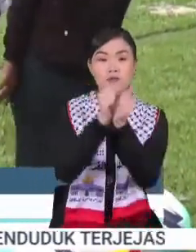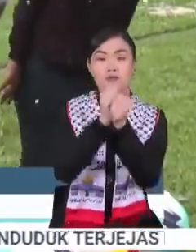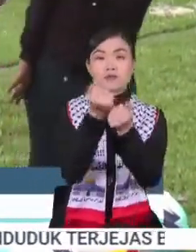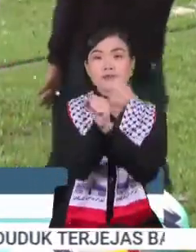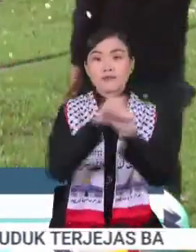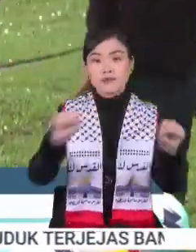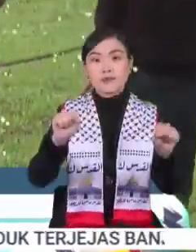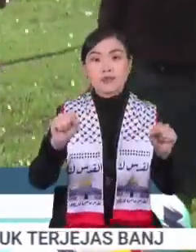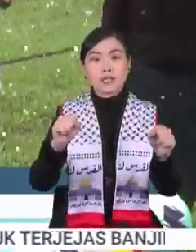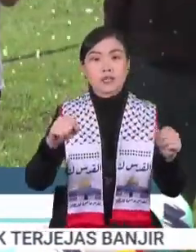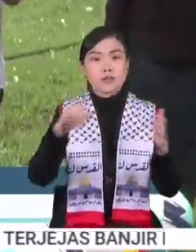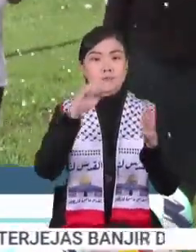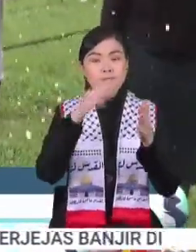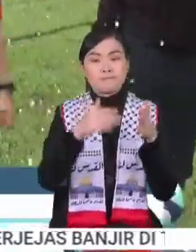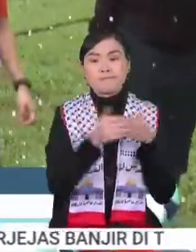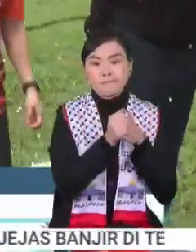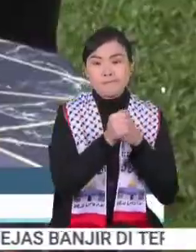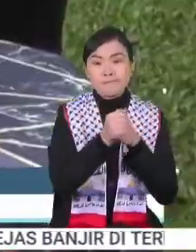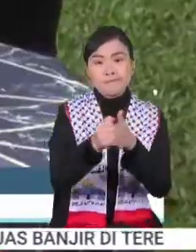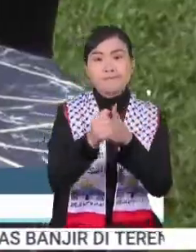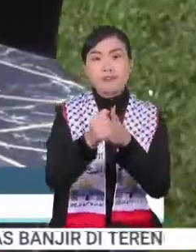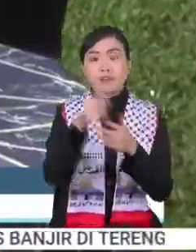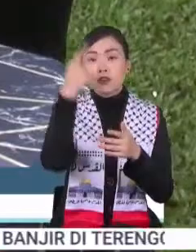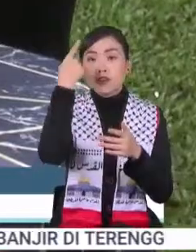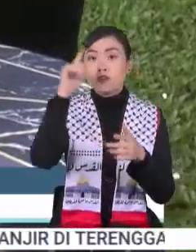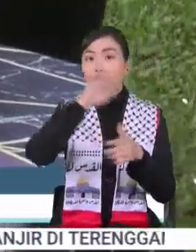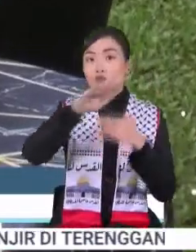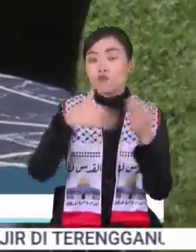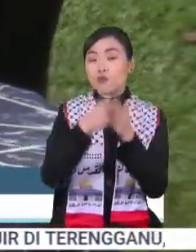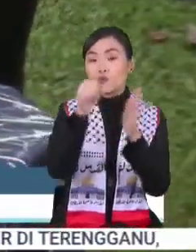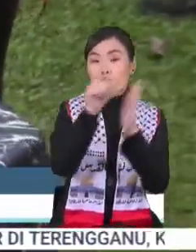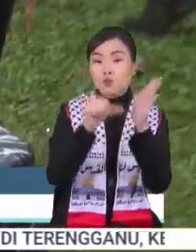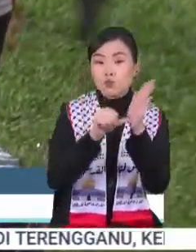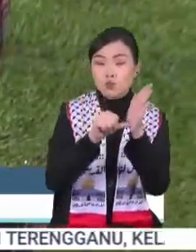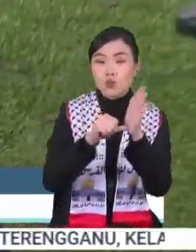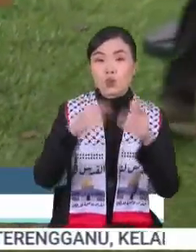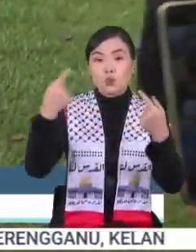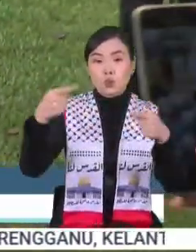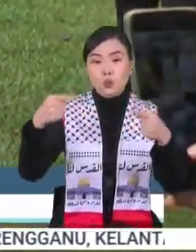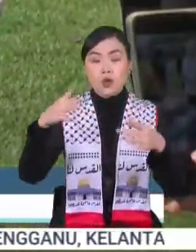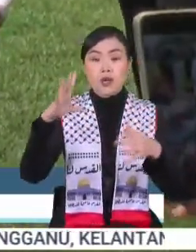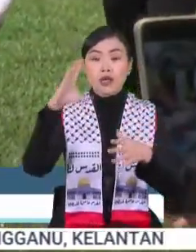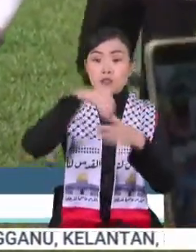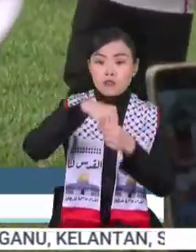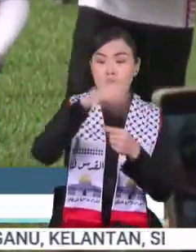semua pihak terlibat dalam acara pertandingan dan kejohanan sukan termasuk Ibu